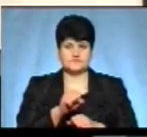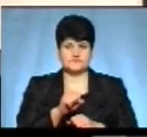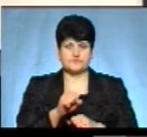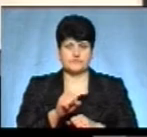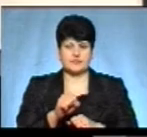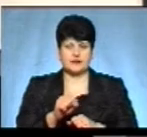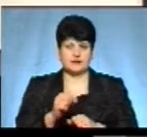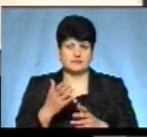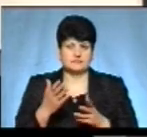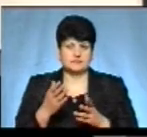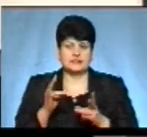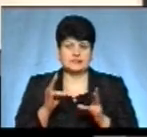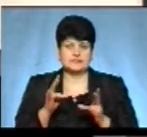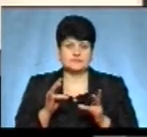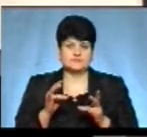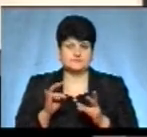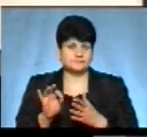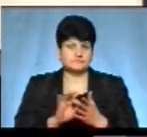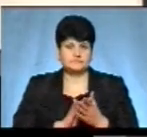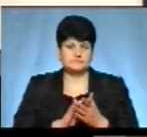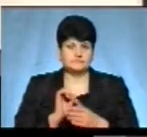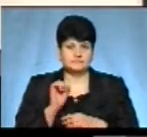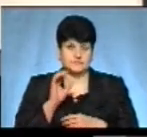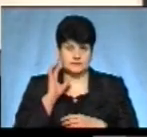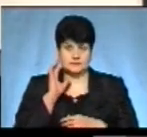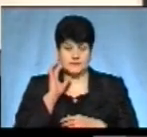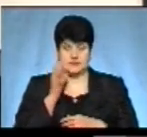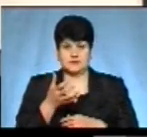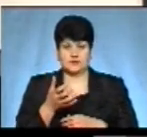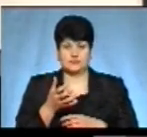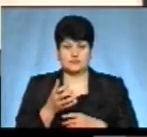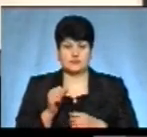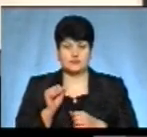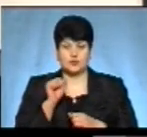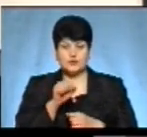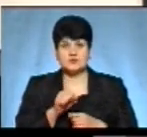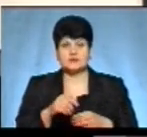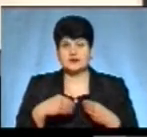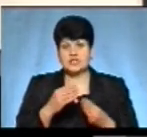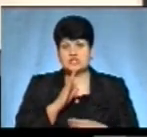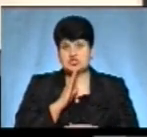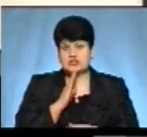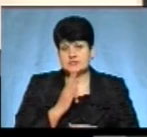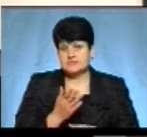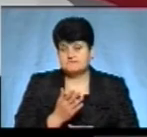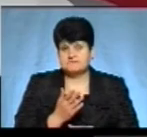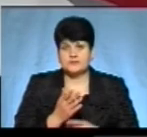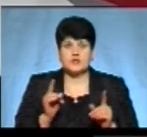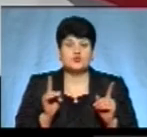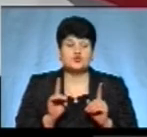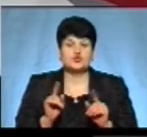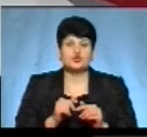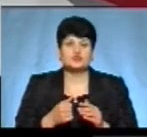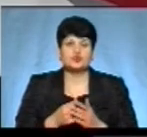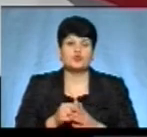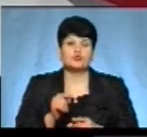на ураження, тобто це серйозні, скажімо, ушкодження завдає жінці. А щодо